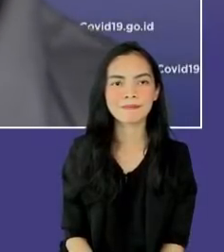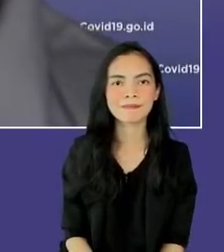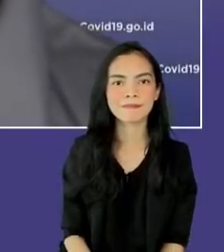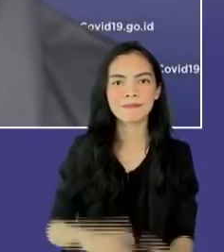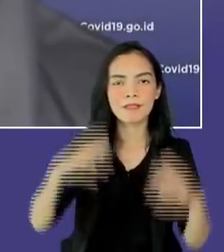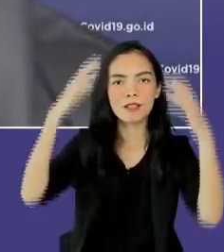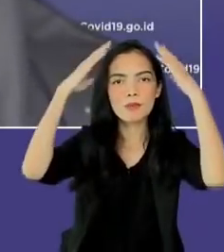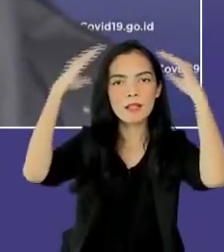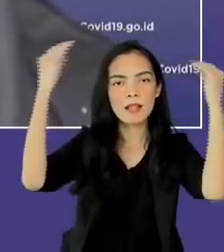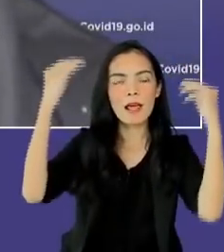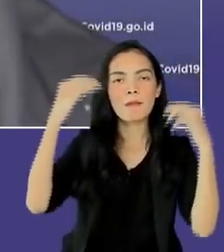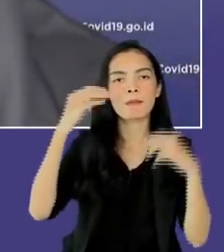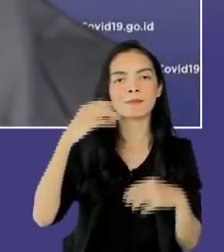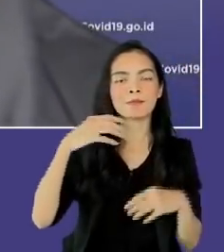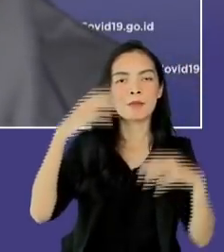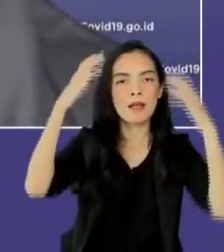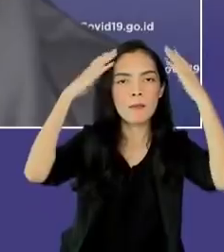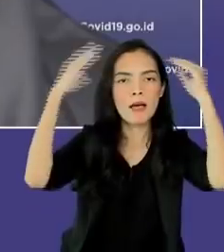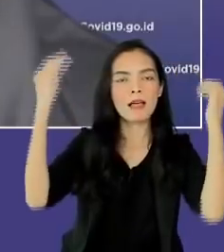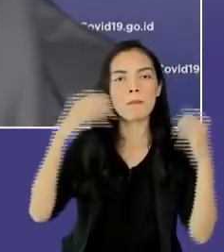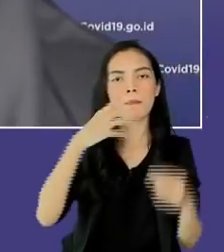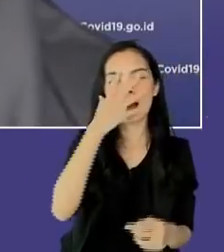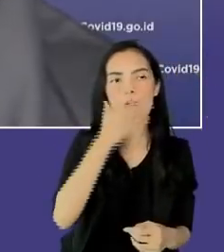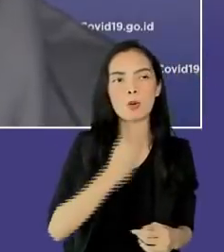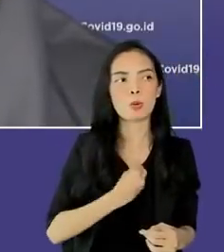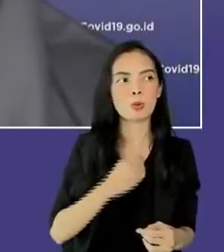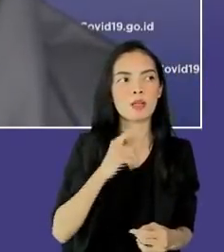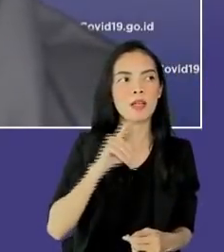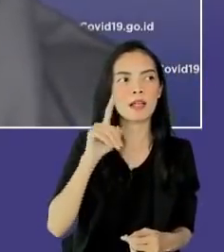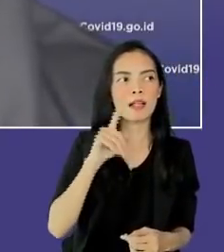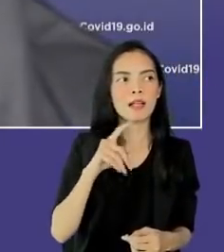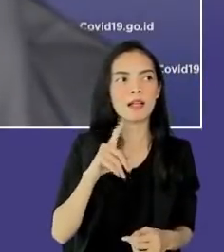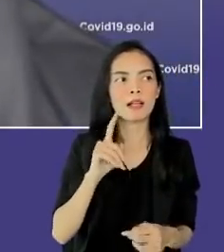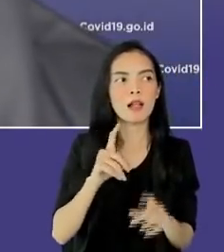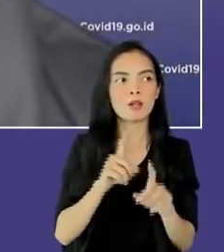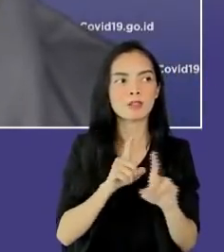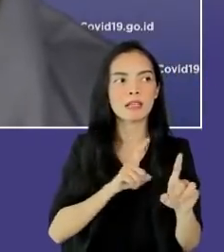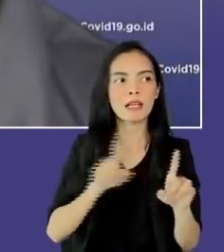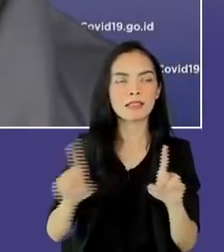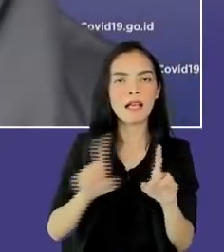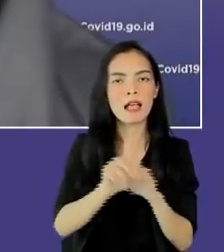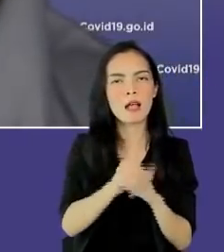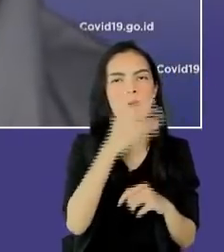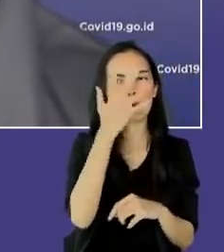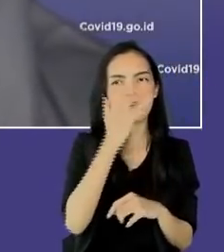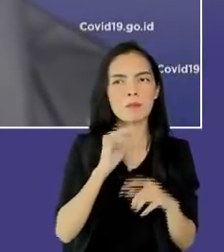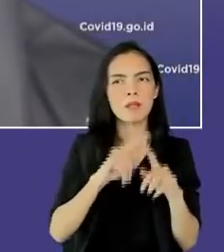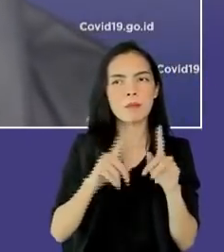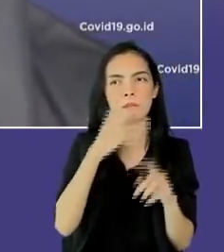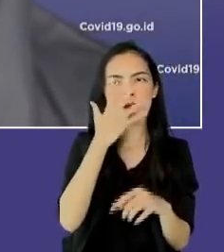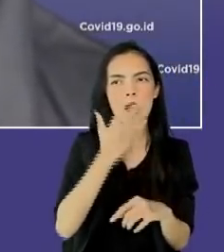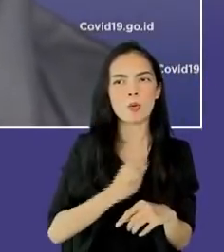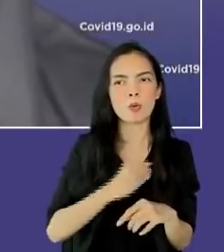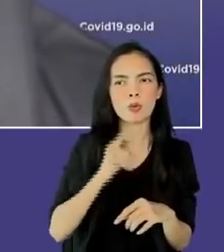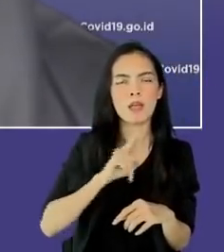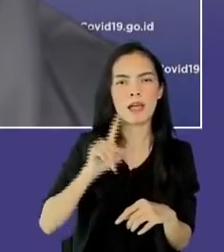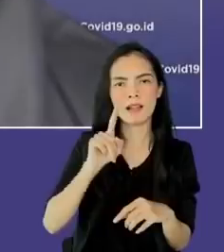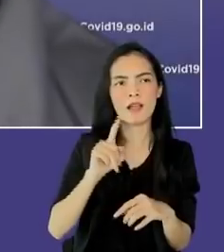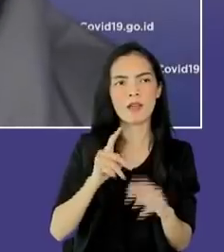Sumatera Barat, Maluku Utara. Sedangkan kalau untuk jaga jarak ini mirip, cuma bedanya Maluku Utara naik menjadi peringkat